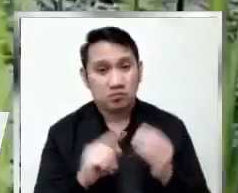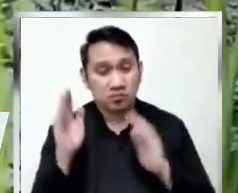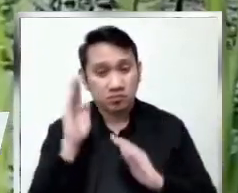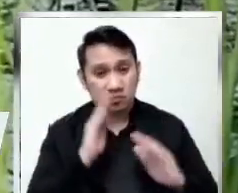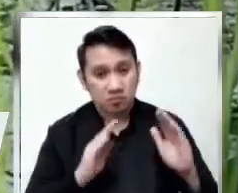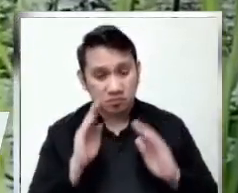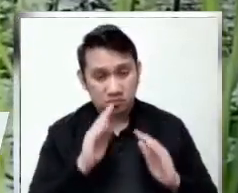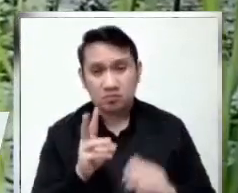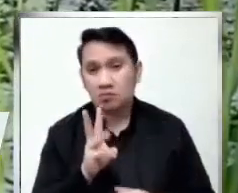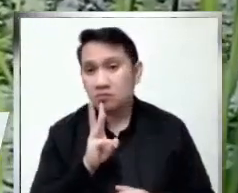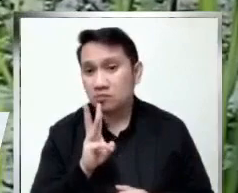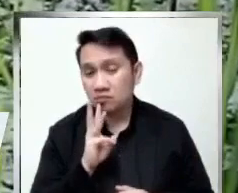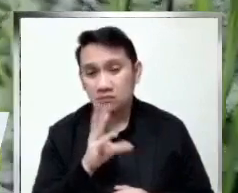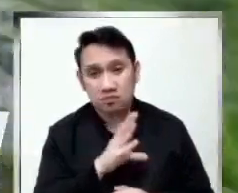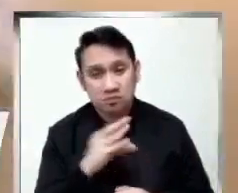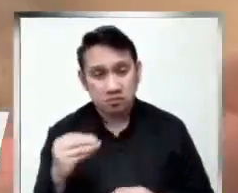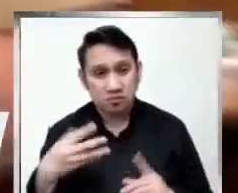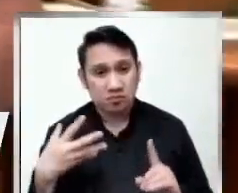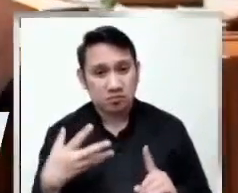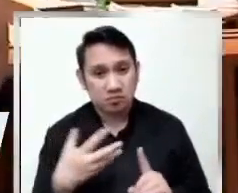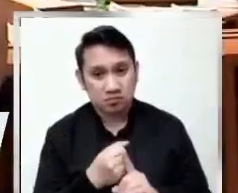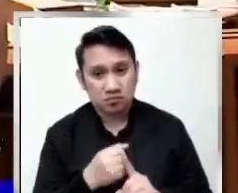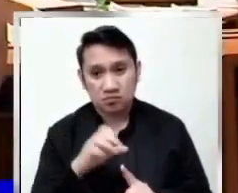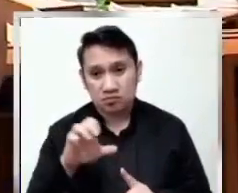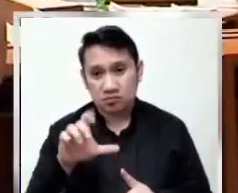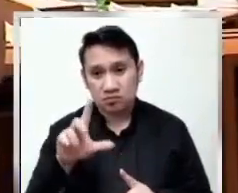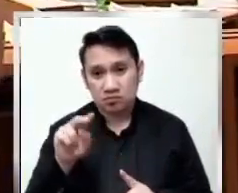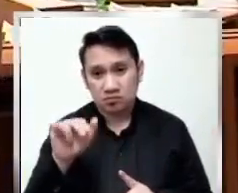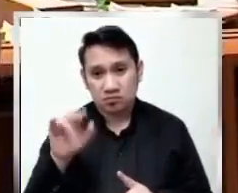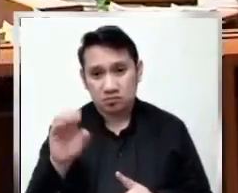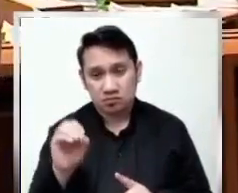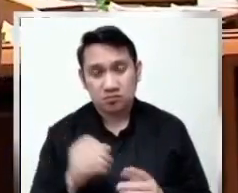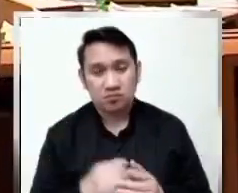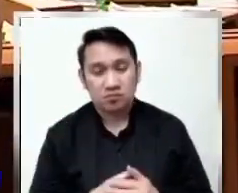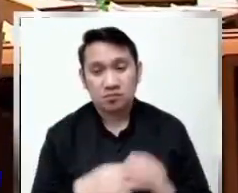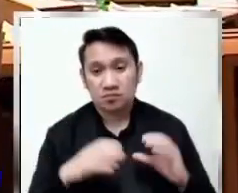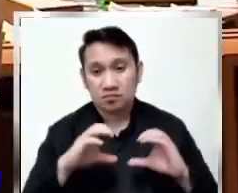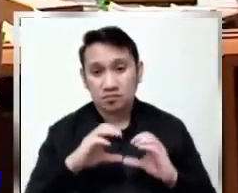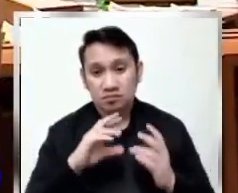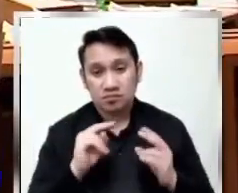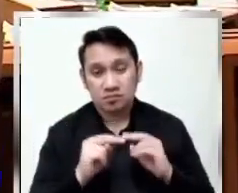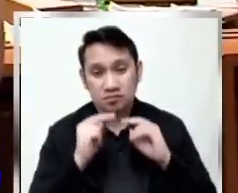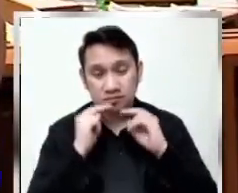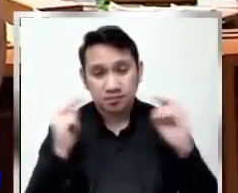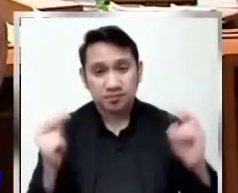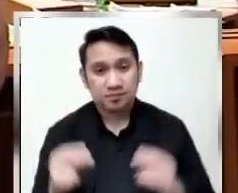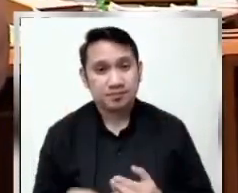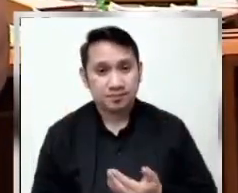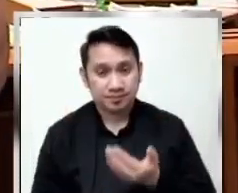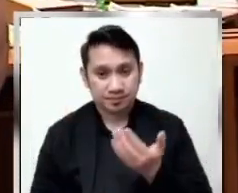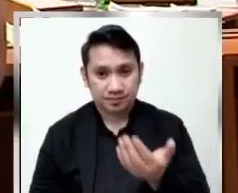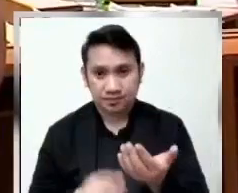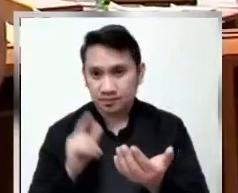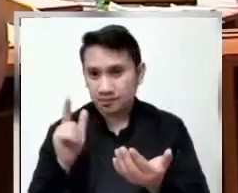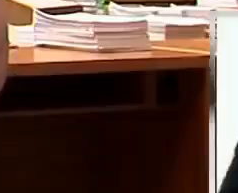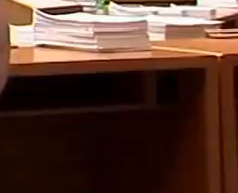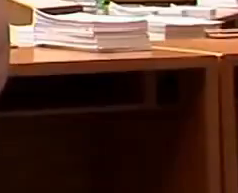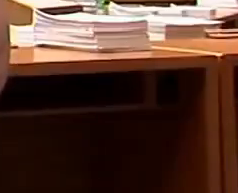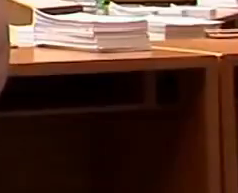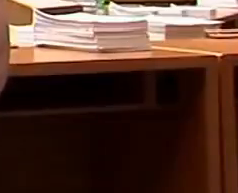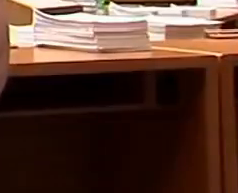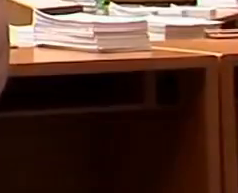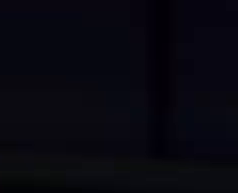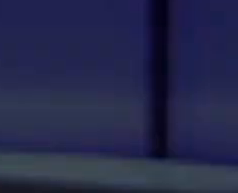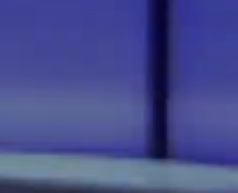tubig at epekto ng El Nino. Para sa GMA Integrated News, Tina Panganiban-Perez, nakatutok, 24